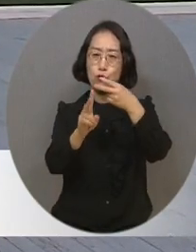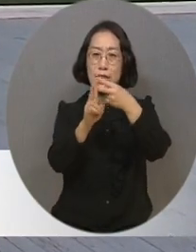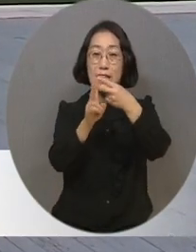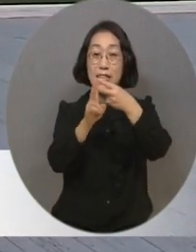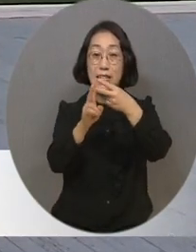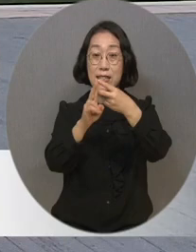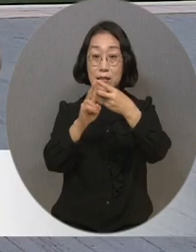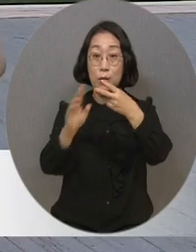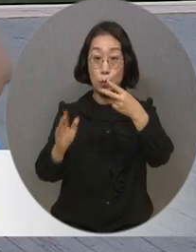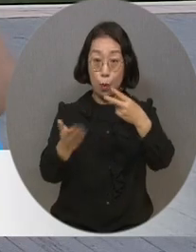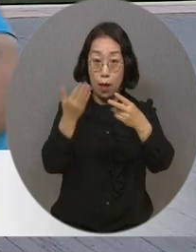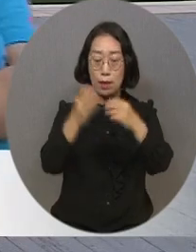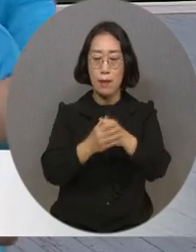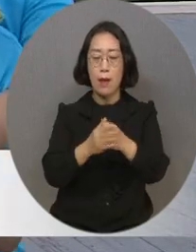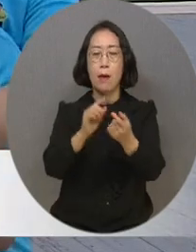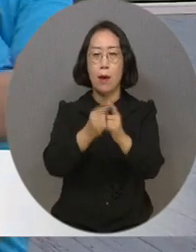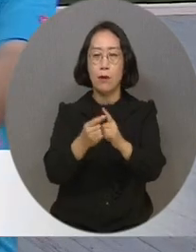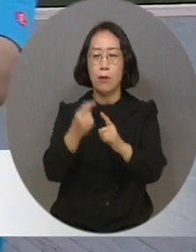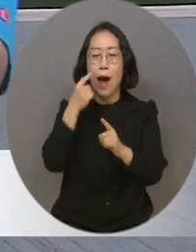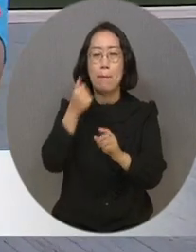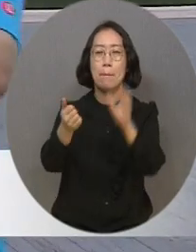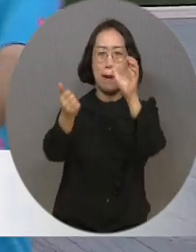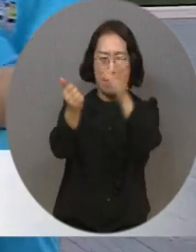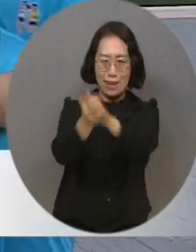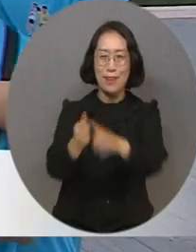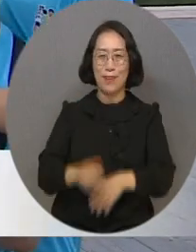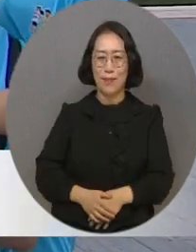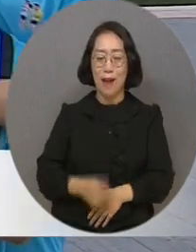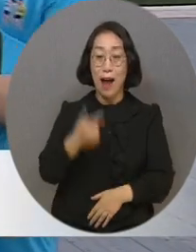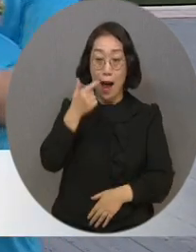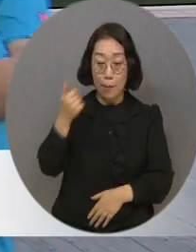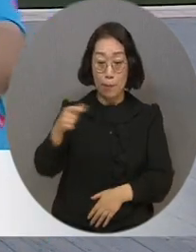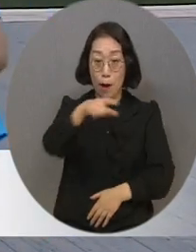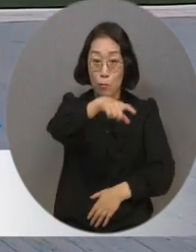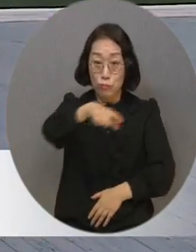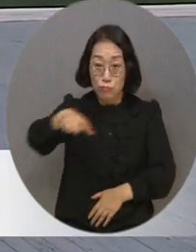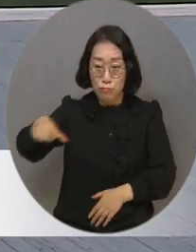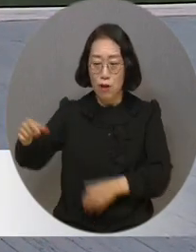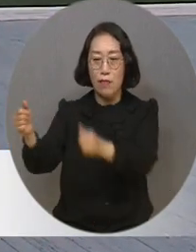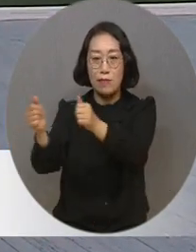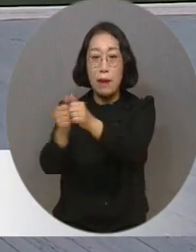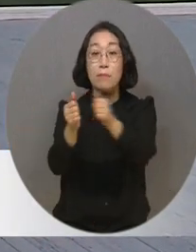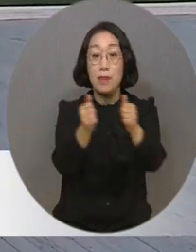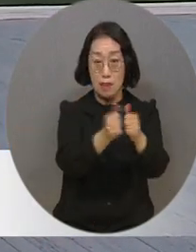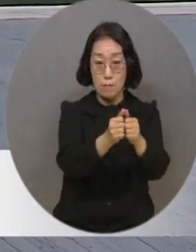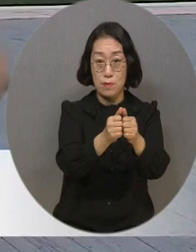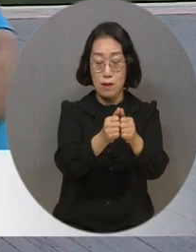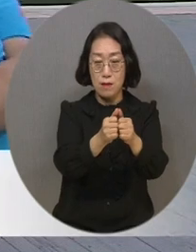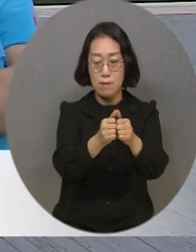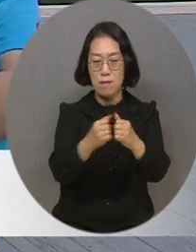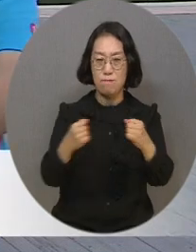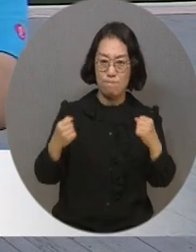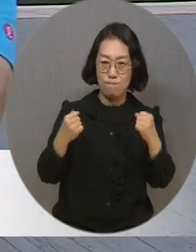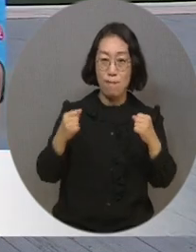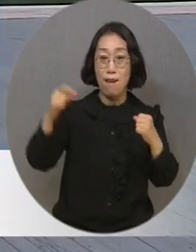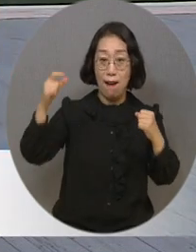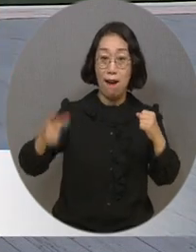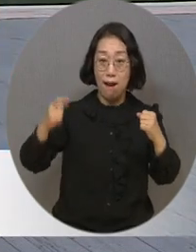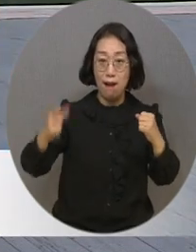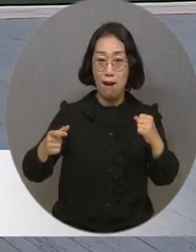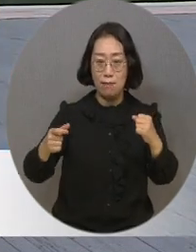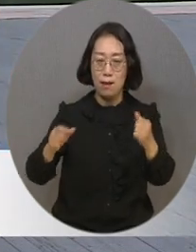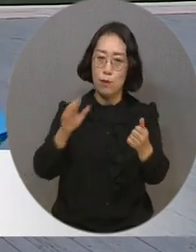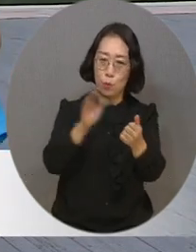중학교 2학년쯤 되면서 이제 아빠가 맡기 시작했어요. 근데 아빠가 맡으니까 이제 남자끼리니까 일단 아빠가 힘으로 밀리지 않고